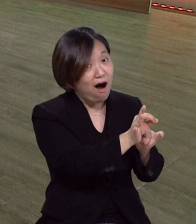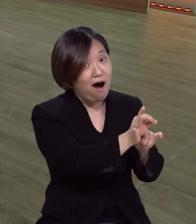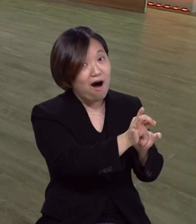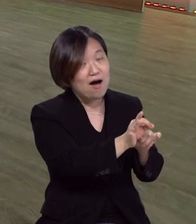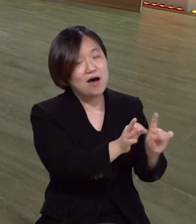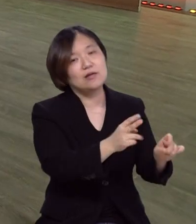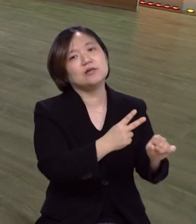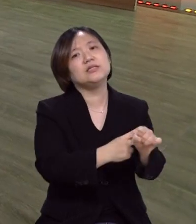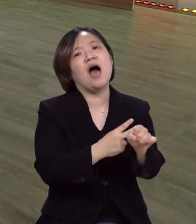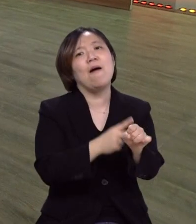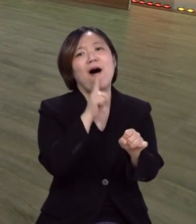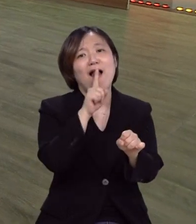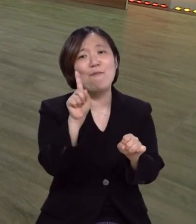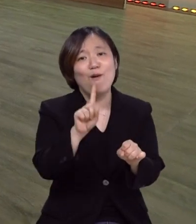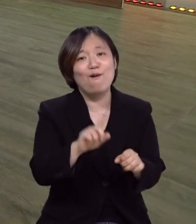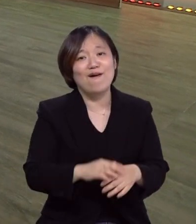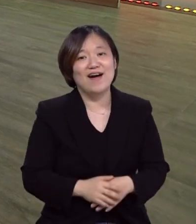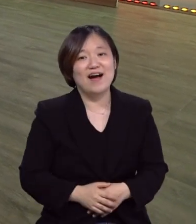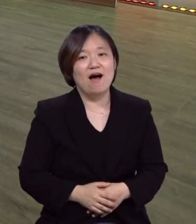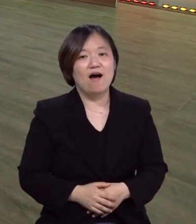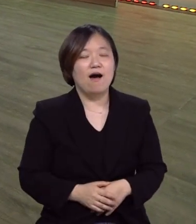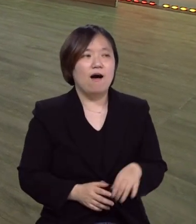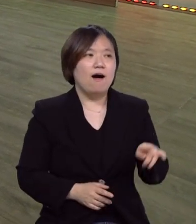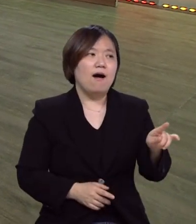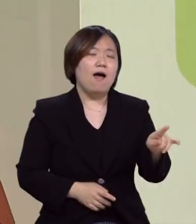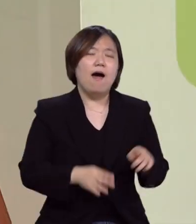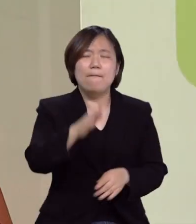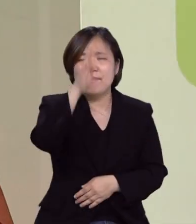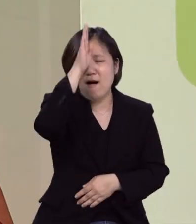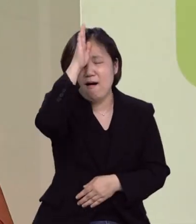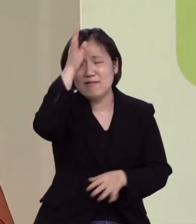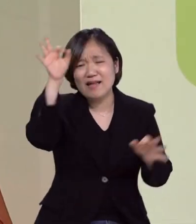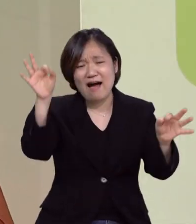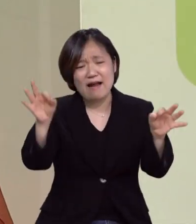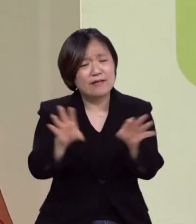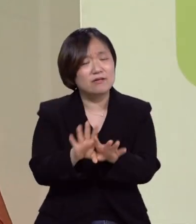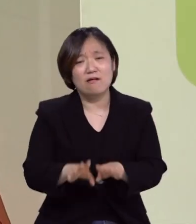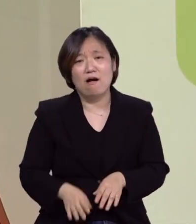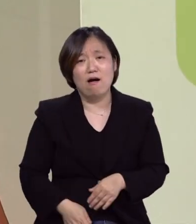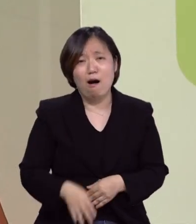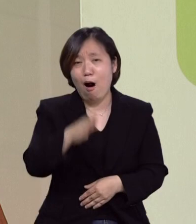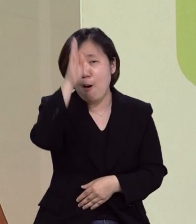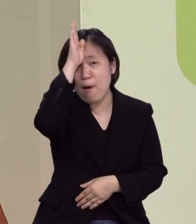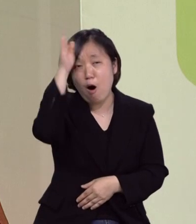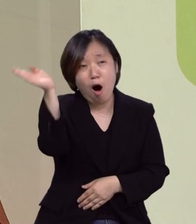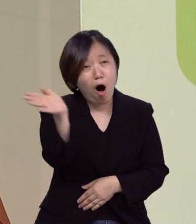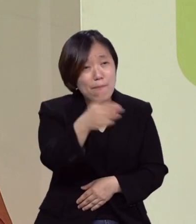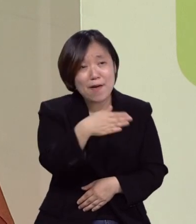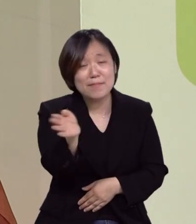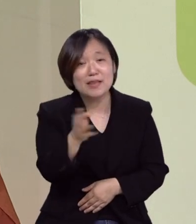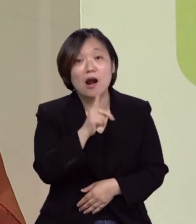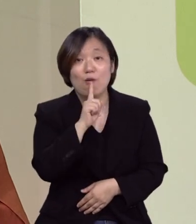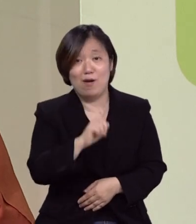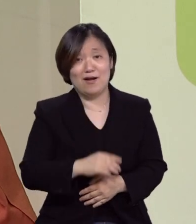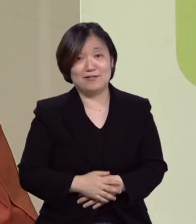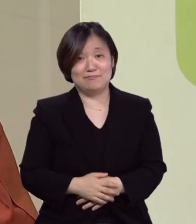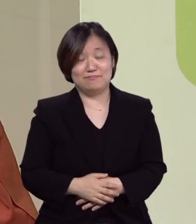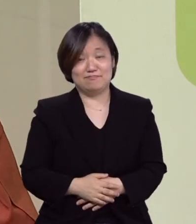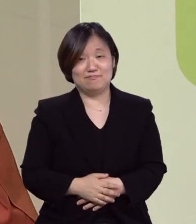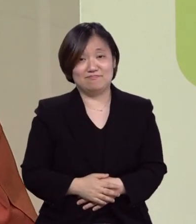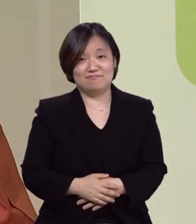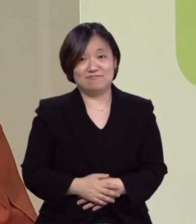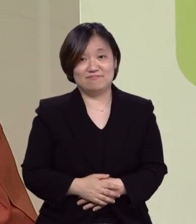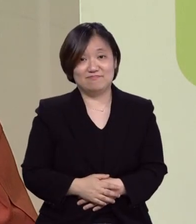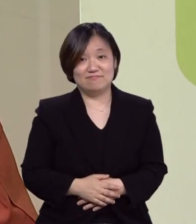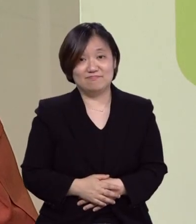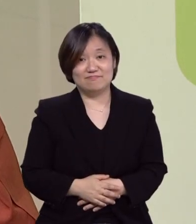의사가 하는 말이 예 아무 이상 없습니다라고 하더래요 아무 이상 없습니다 아무 이상